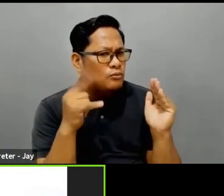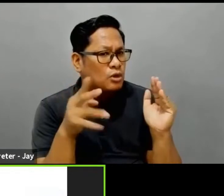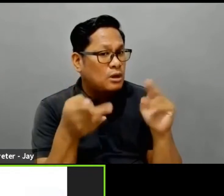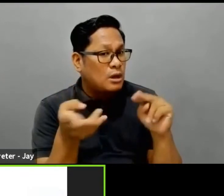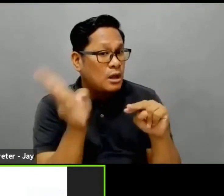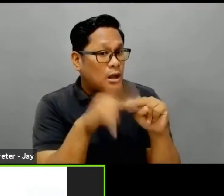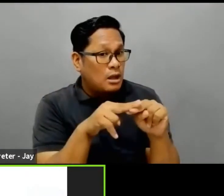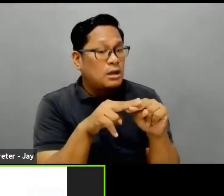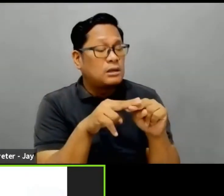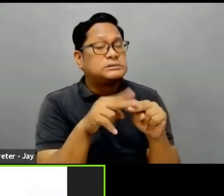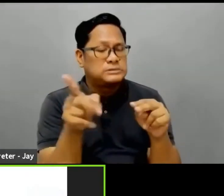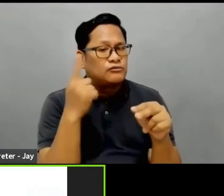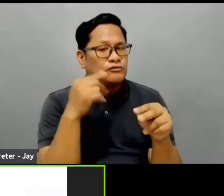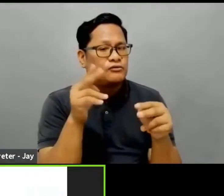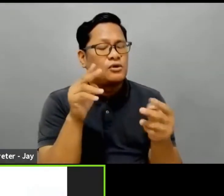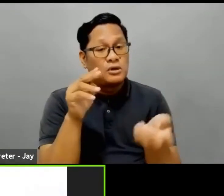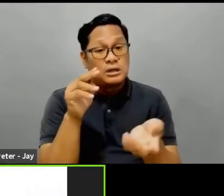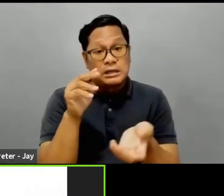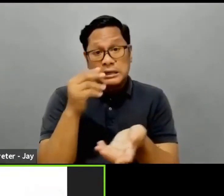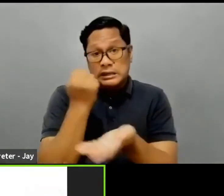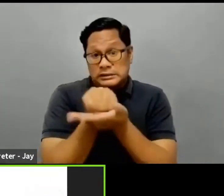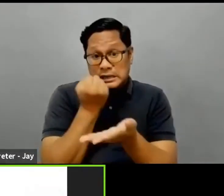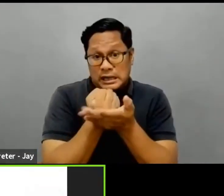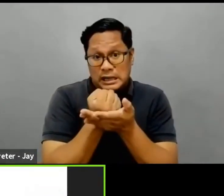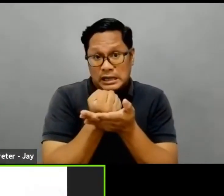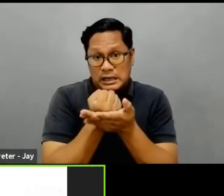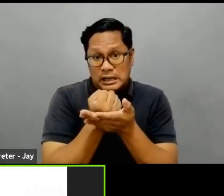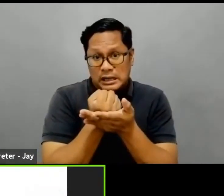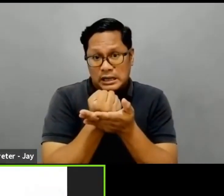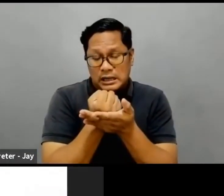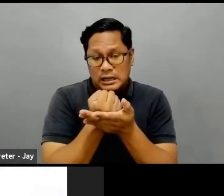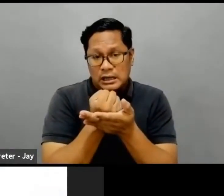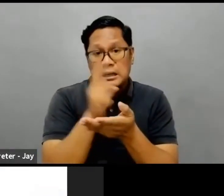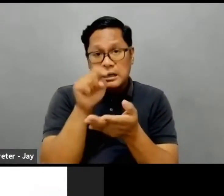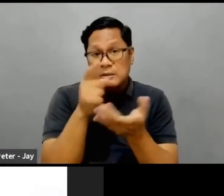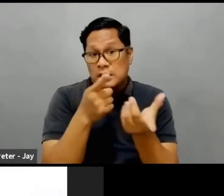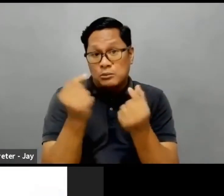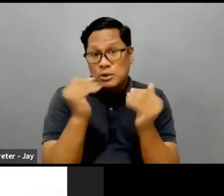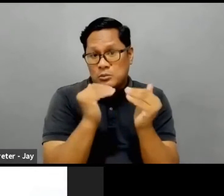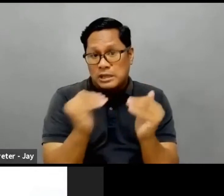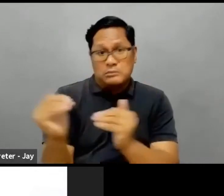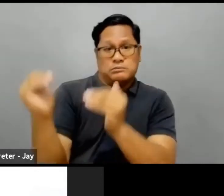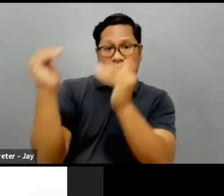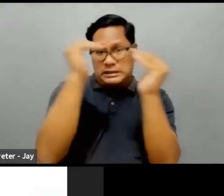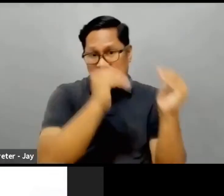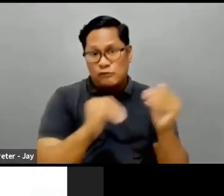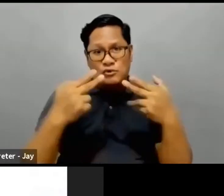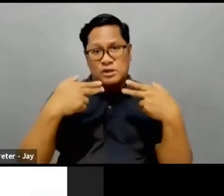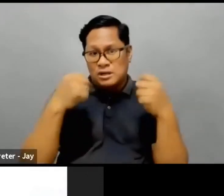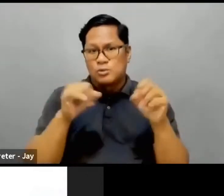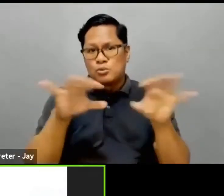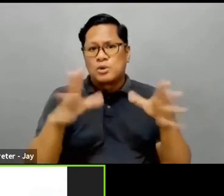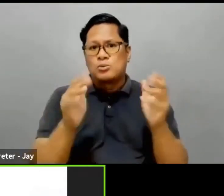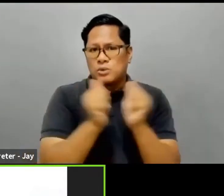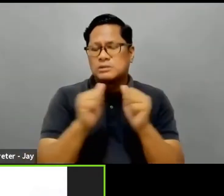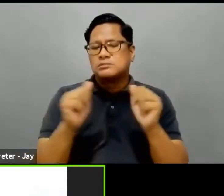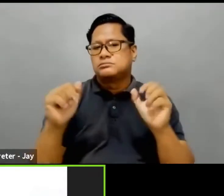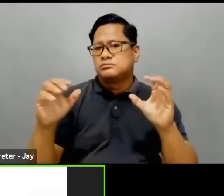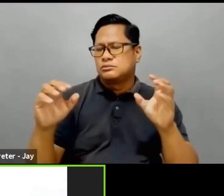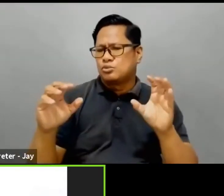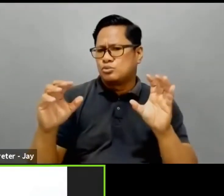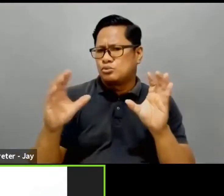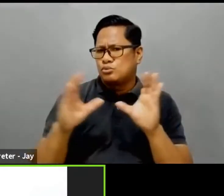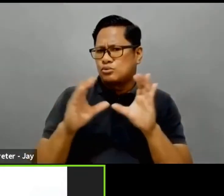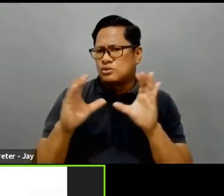ng entry salary, maipapatupad ito ng pantay-pantay sa lahat ng health workers kasama mga contractual dapat. Pero